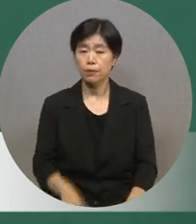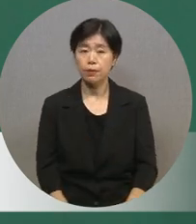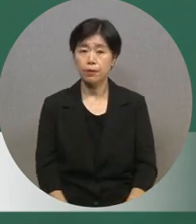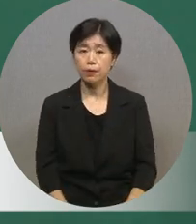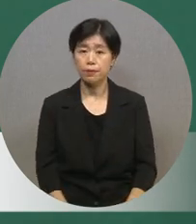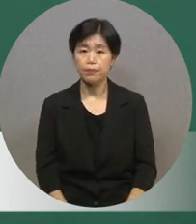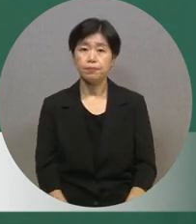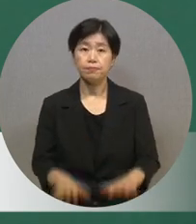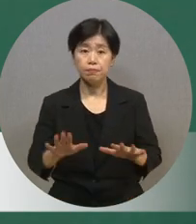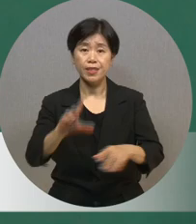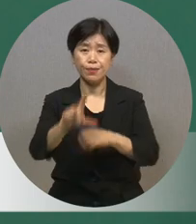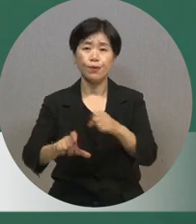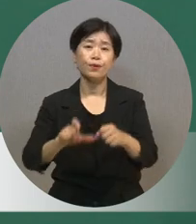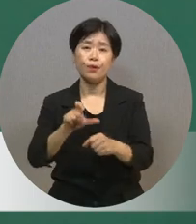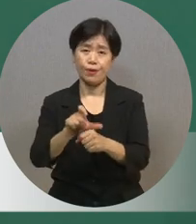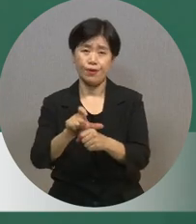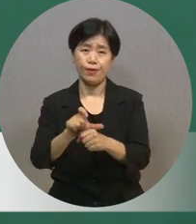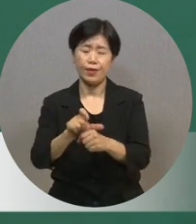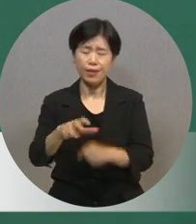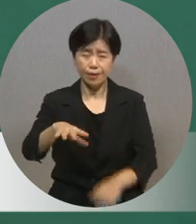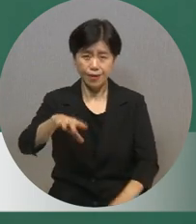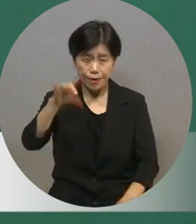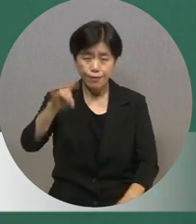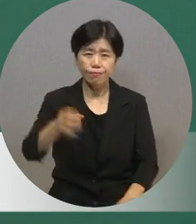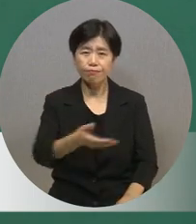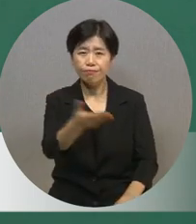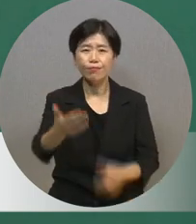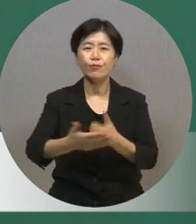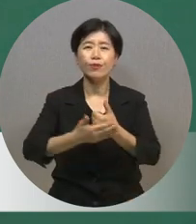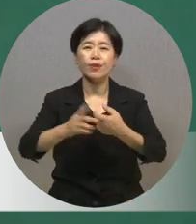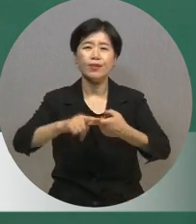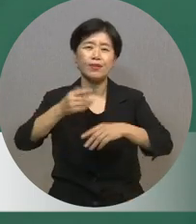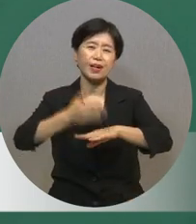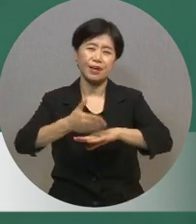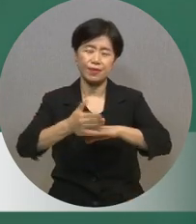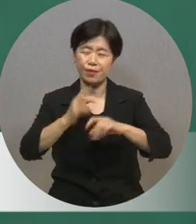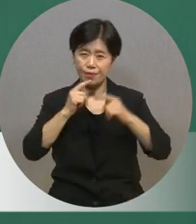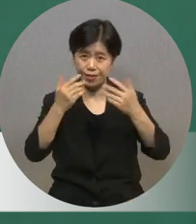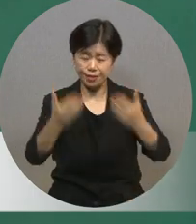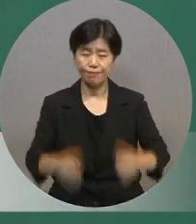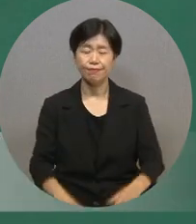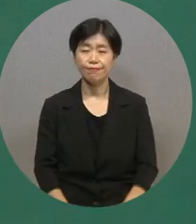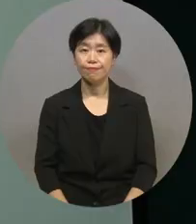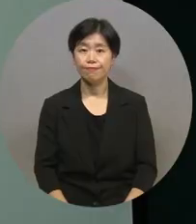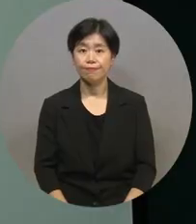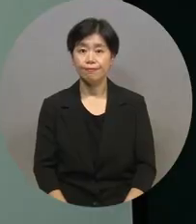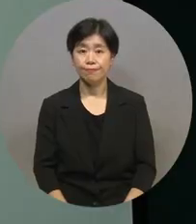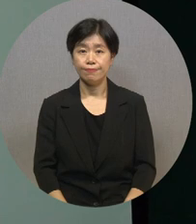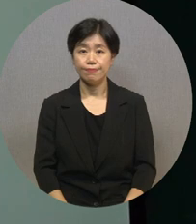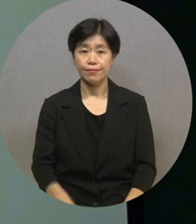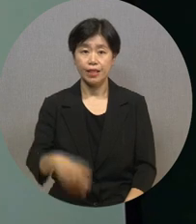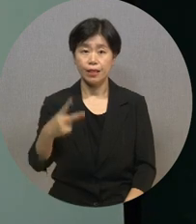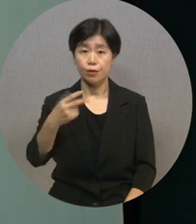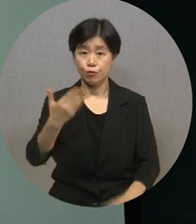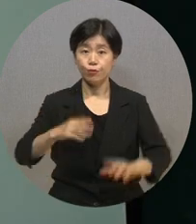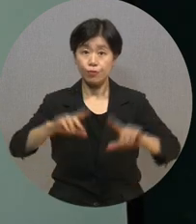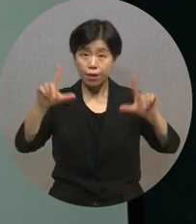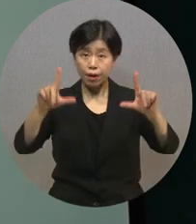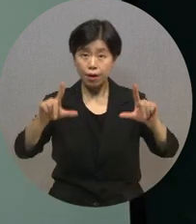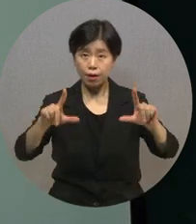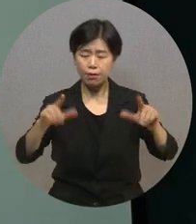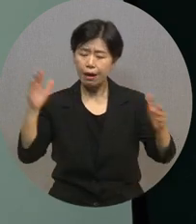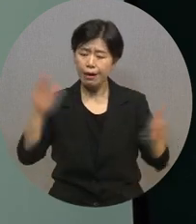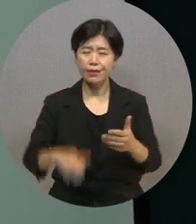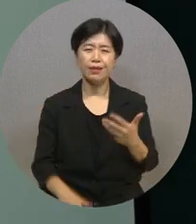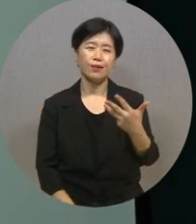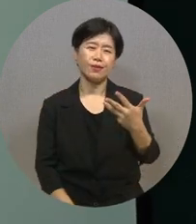모시고 15년 만에야 비로소 감사 인사를 드릴 수 있게 돼서 이 자리가 매우 뜻깊다 하겠습니다. 2009년 8명의